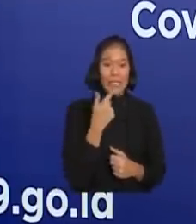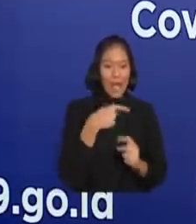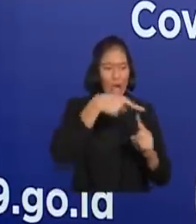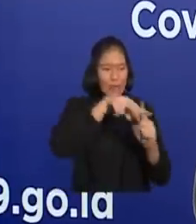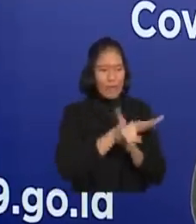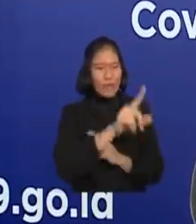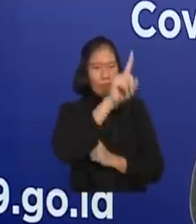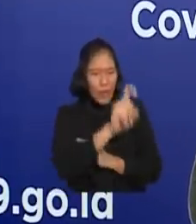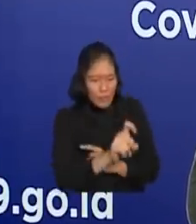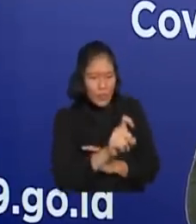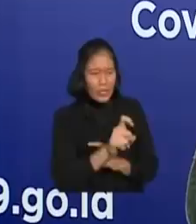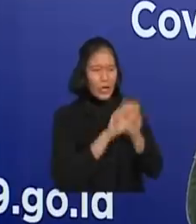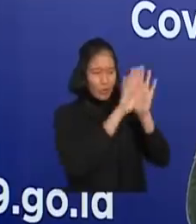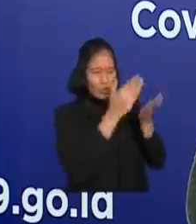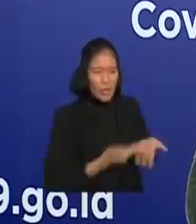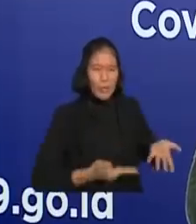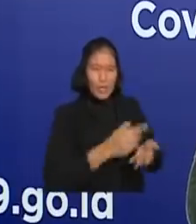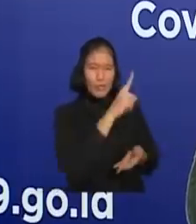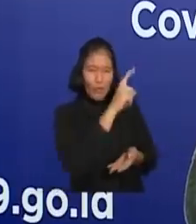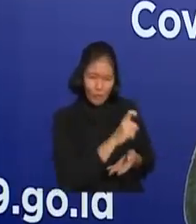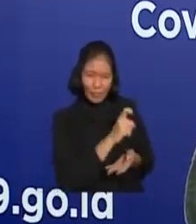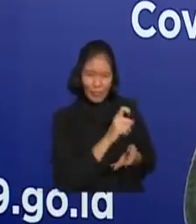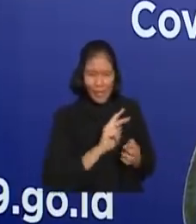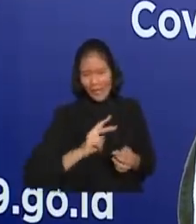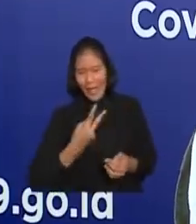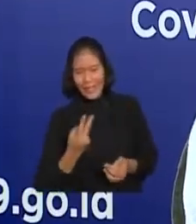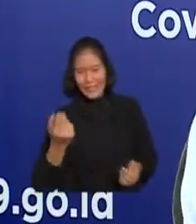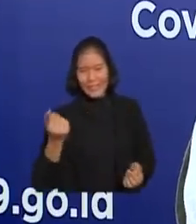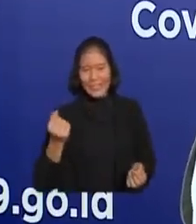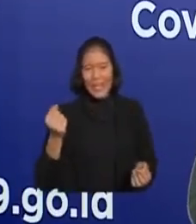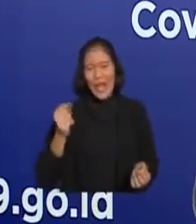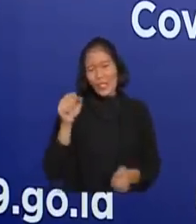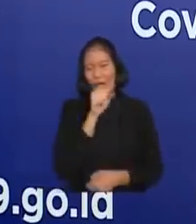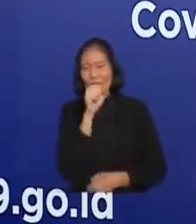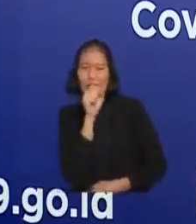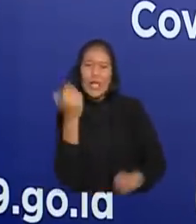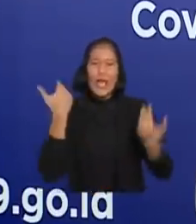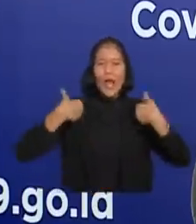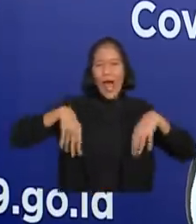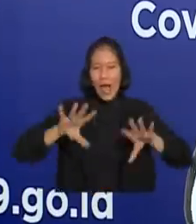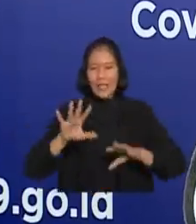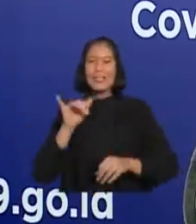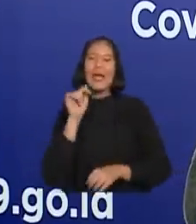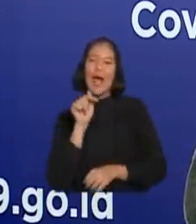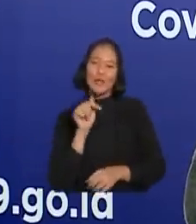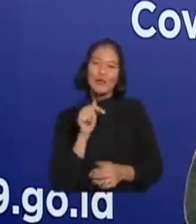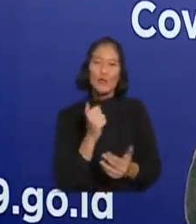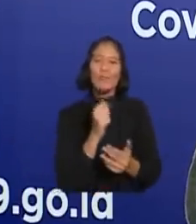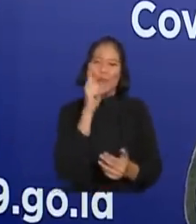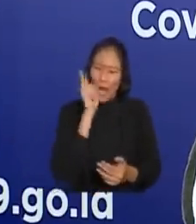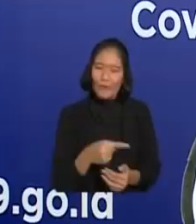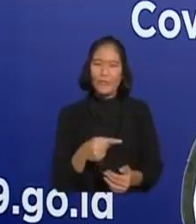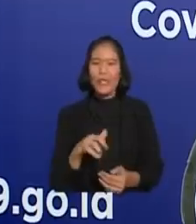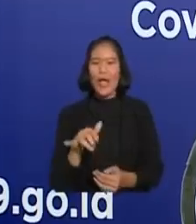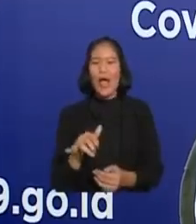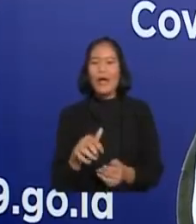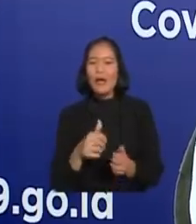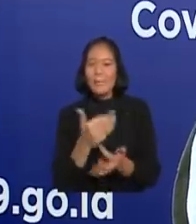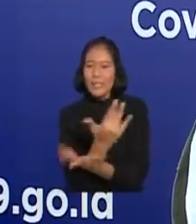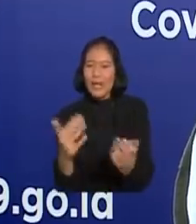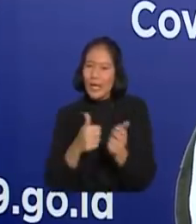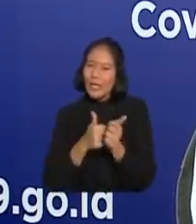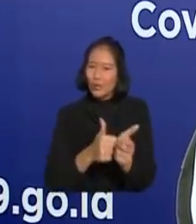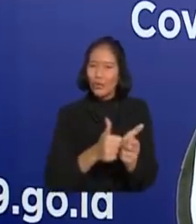TV matiin sosmed pasti nari sama nyanyi gitu dan makanya jadi itu sendiri adalah masyarakat harusnya bersama-sama Hai